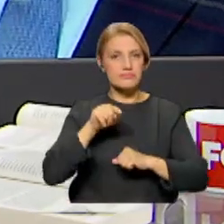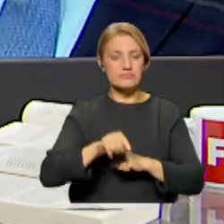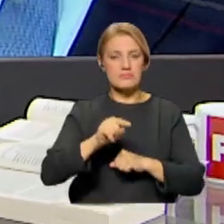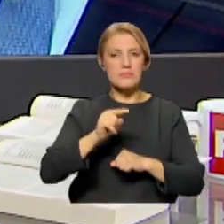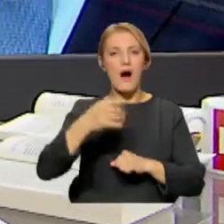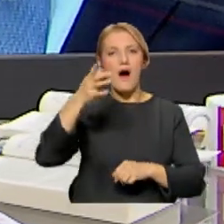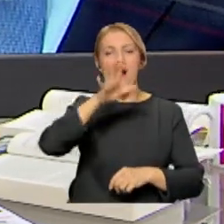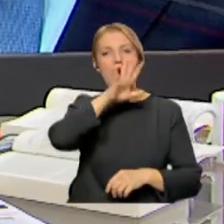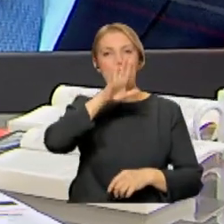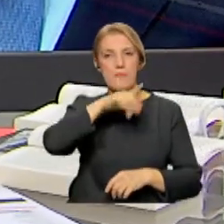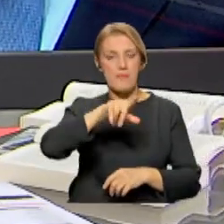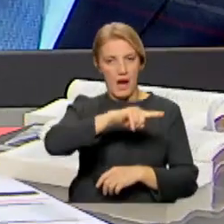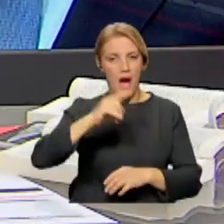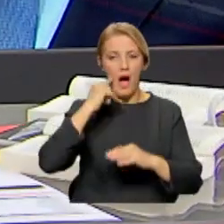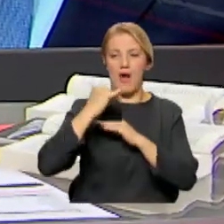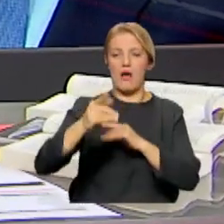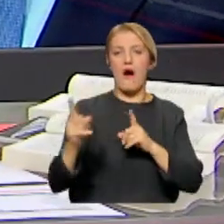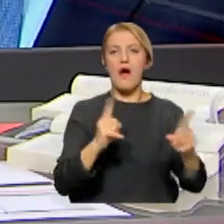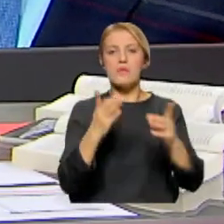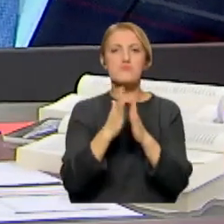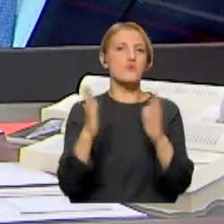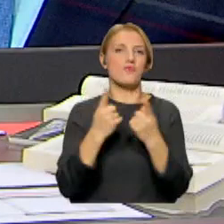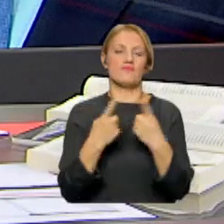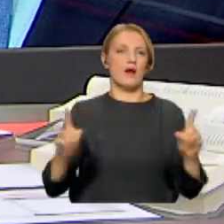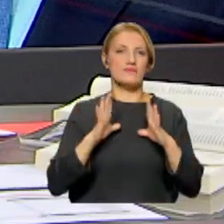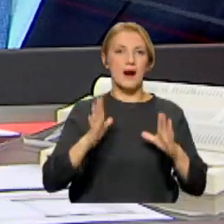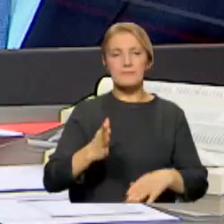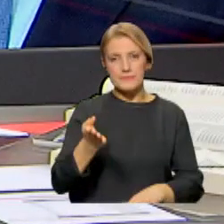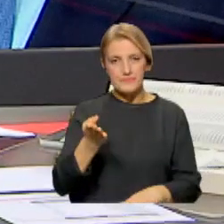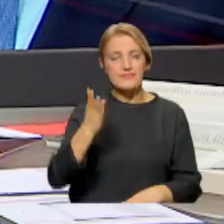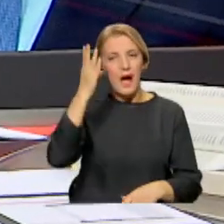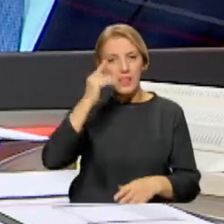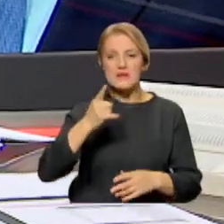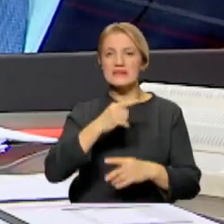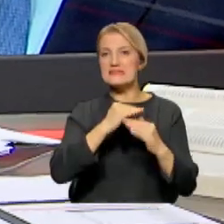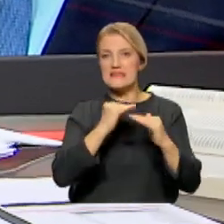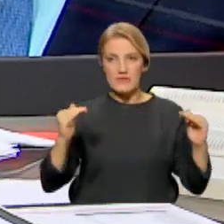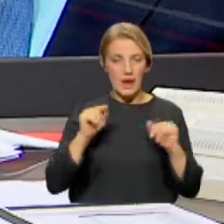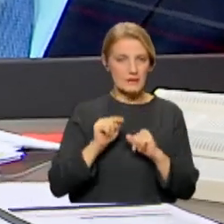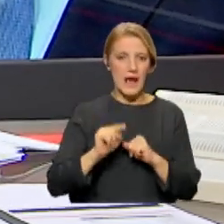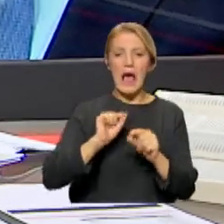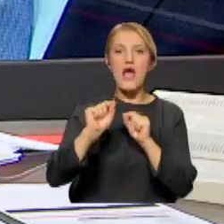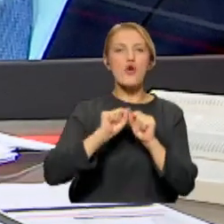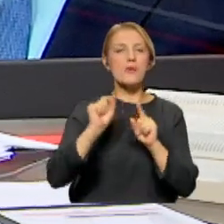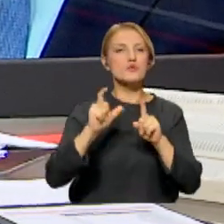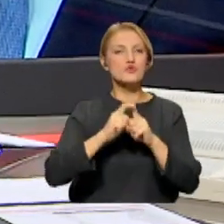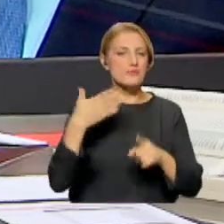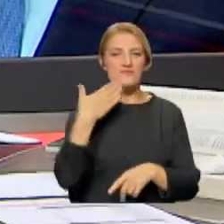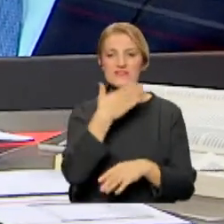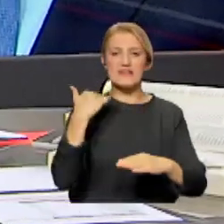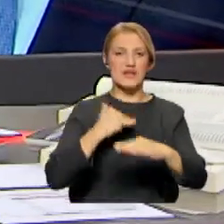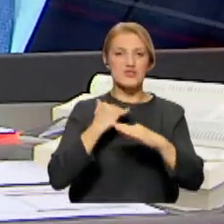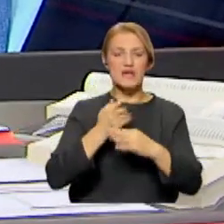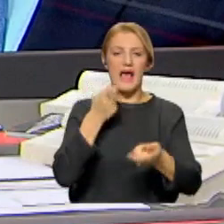ve halk arasında halkları arasında büyük fark var medeniyet anlayışı ve seviyesi ekonomik durum ve fırsat